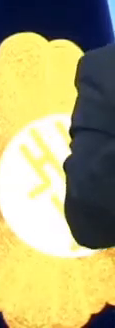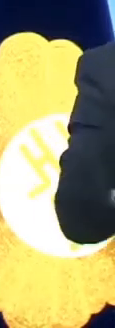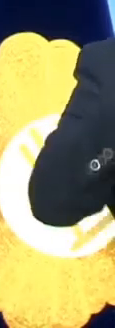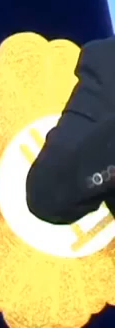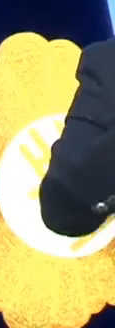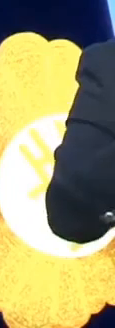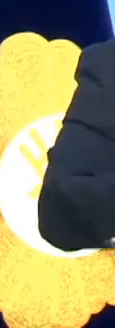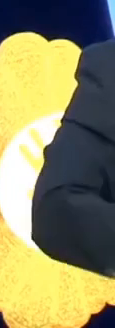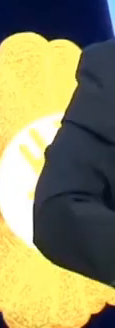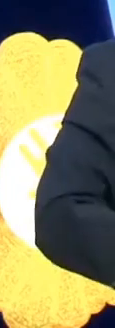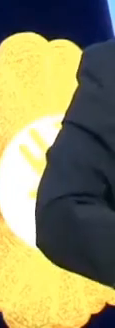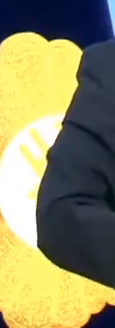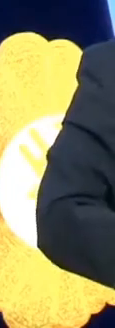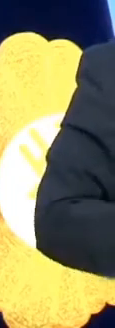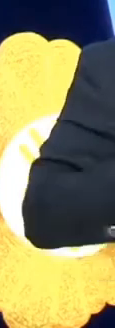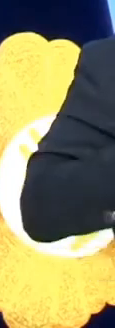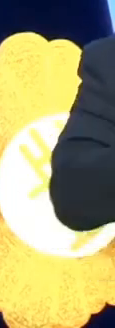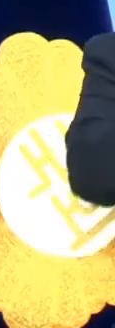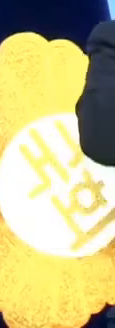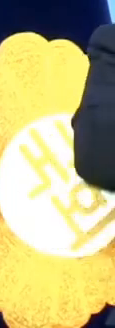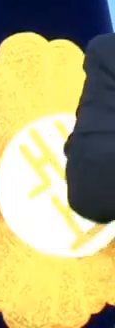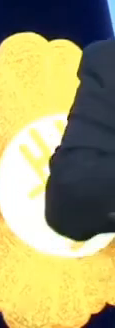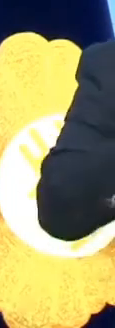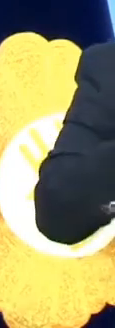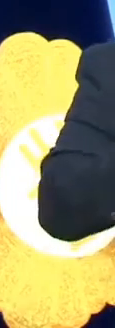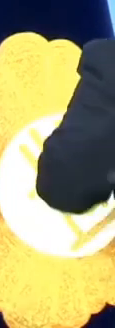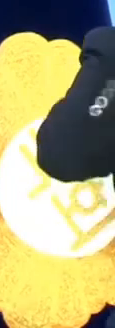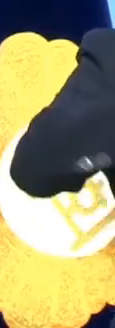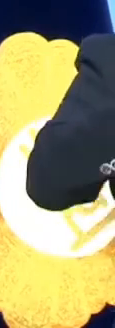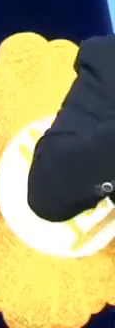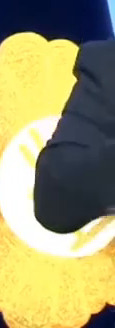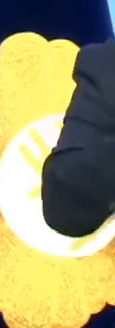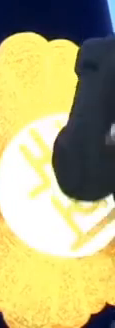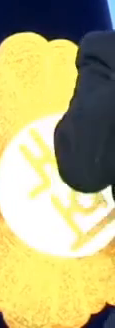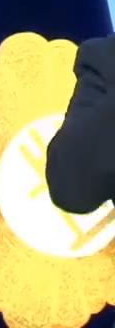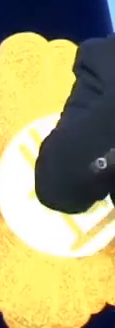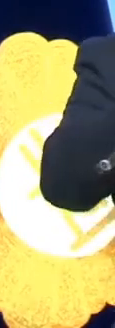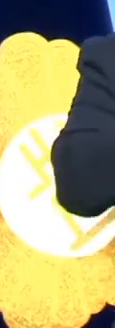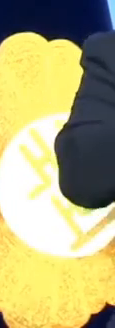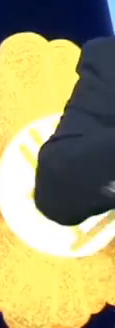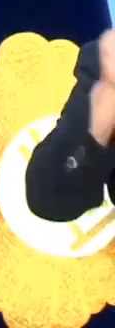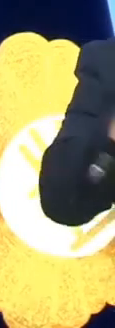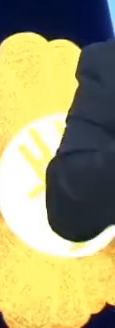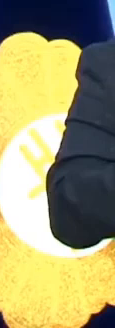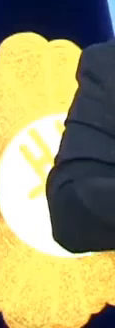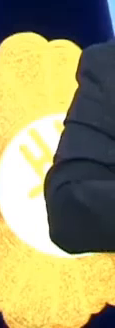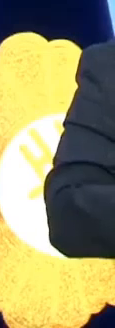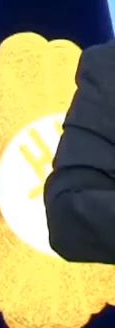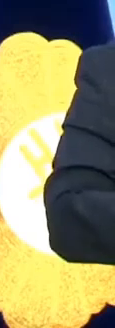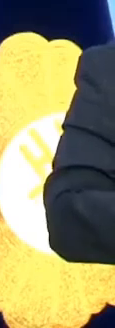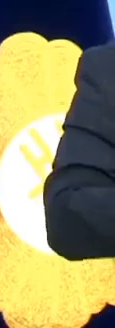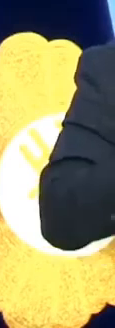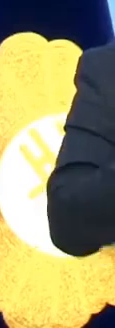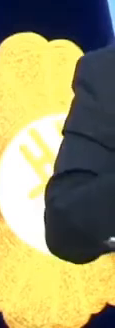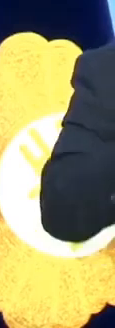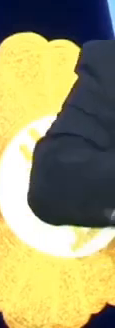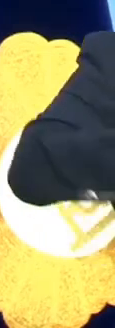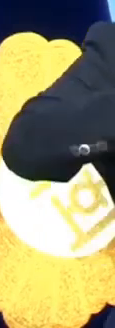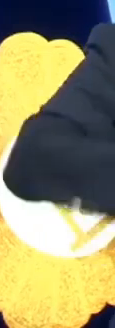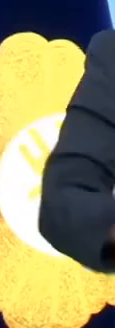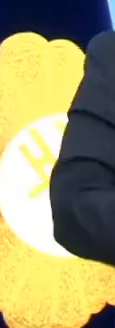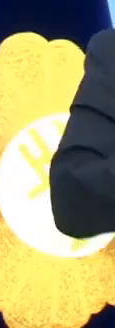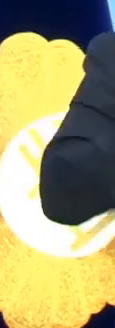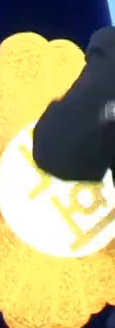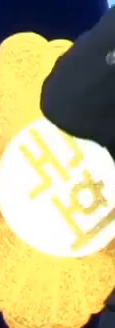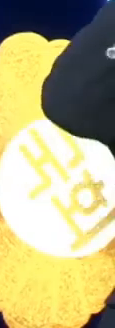입니다 발 된 법안들은 어린이집 급식 의 관리 운영 기준 광 와 손 자녀를 양육하는 조부모 대상